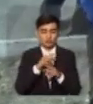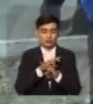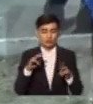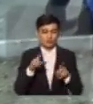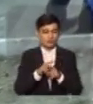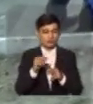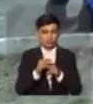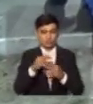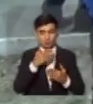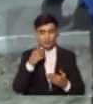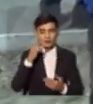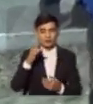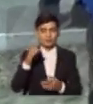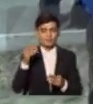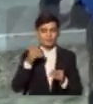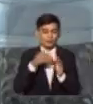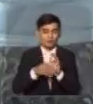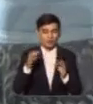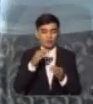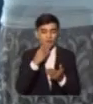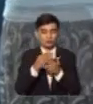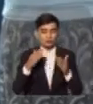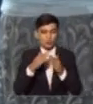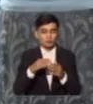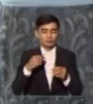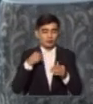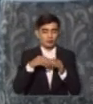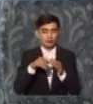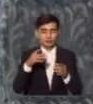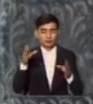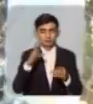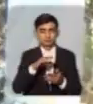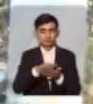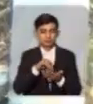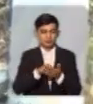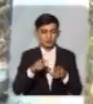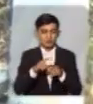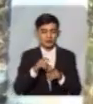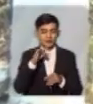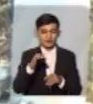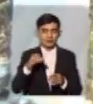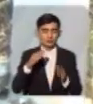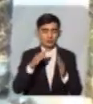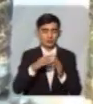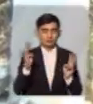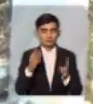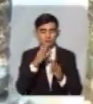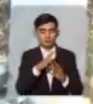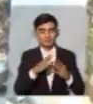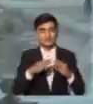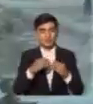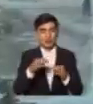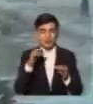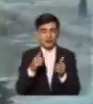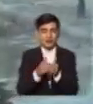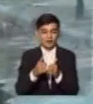Талай жыл тірнектеп жүріп жиған мүлкімен тіктеген шаңырағымыздың тасталқаны шықты дейді. Ал қалатқан мінерлері үйі отқа оранған отбасыларды жақын